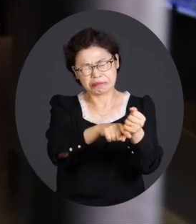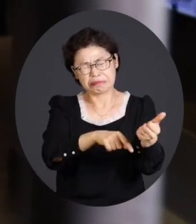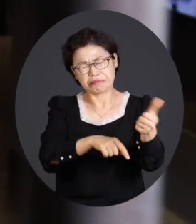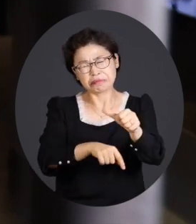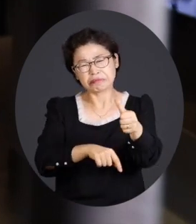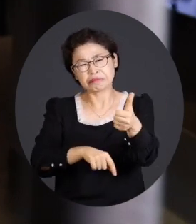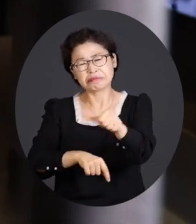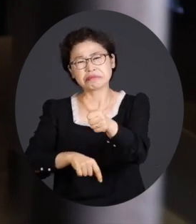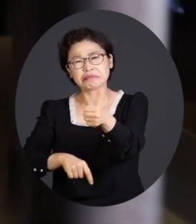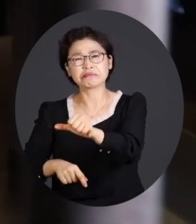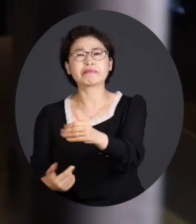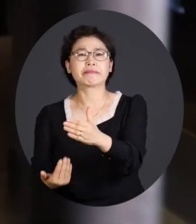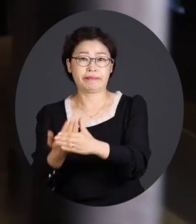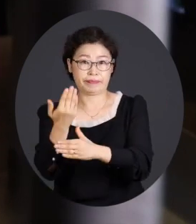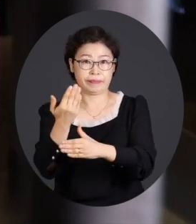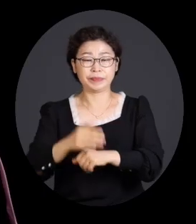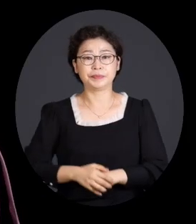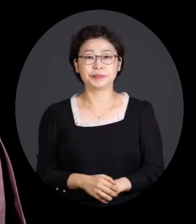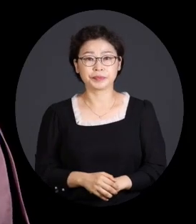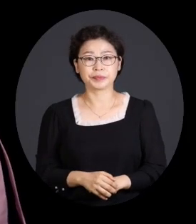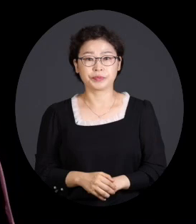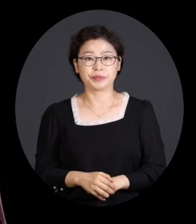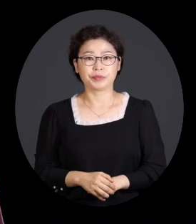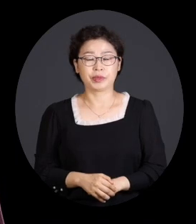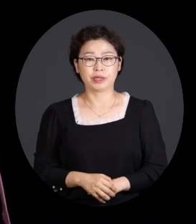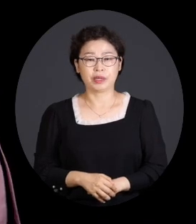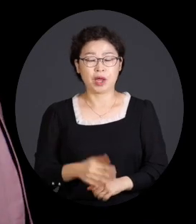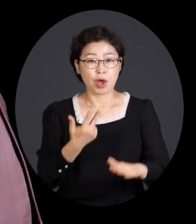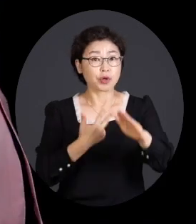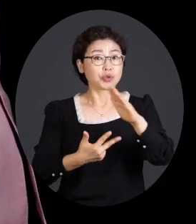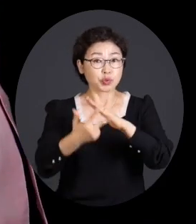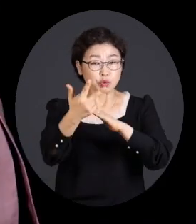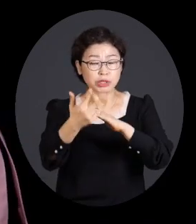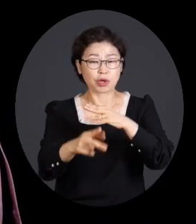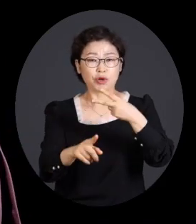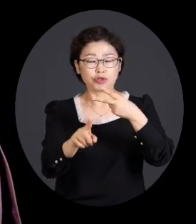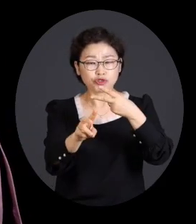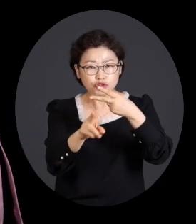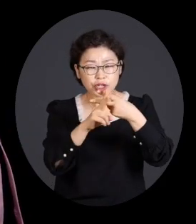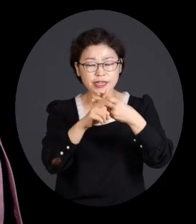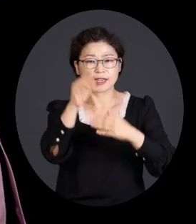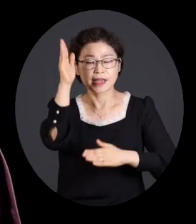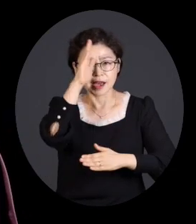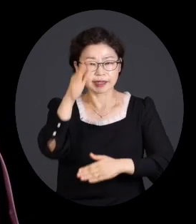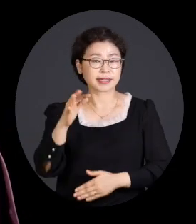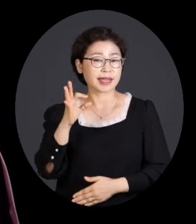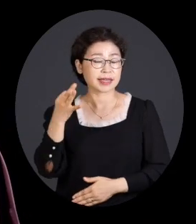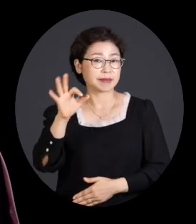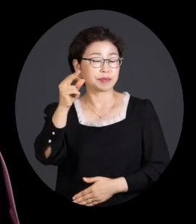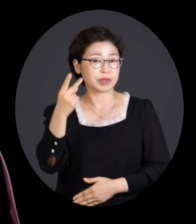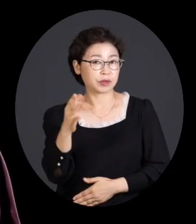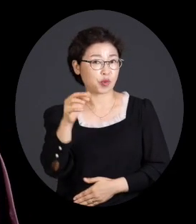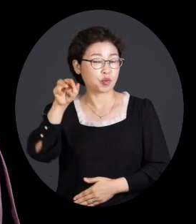사건이 발생합니다. 6일 조천지사에서 조천중학교 2학년 학생 김용철이,